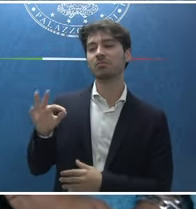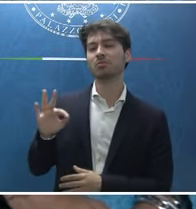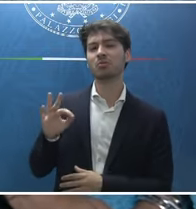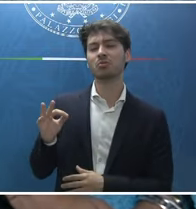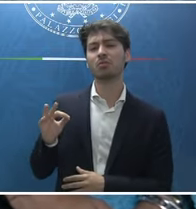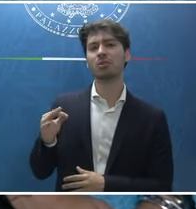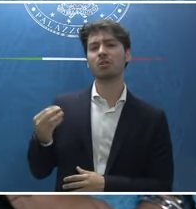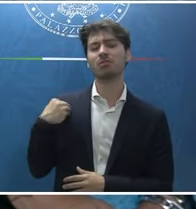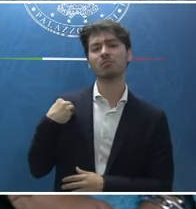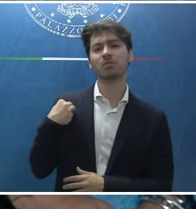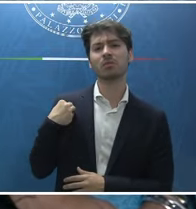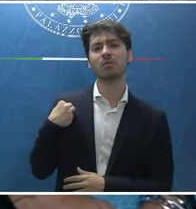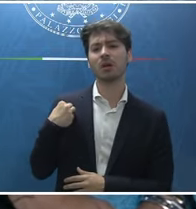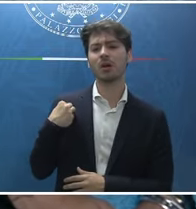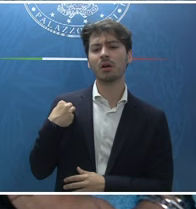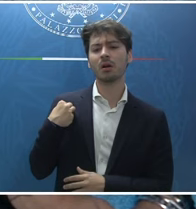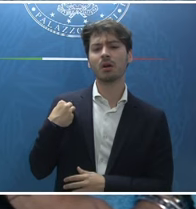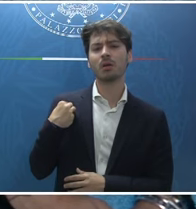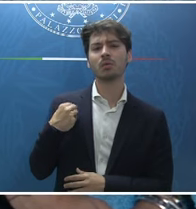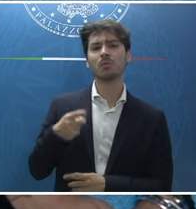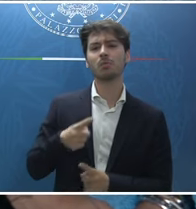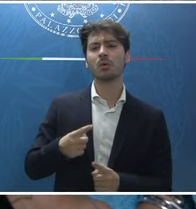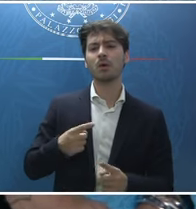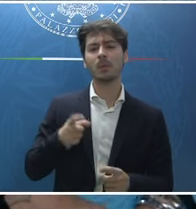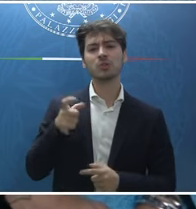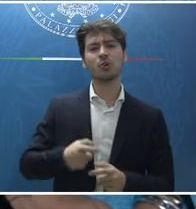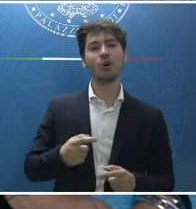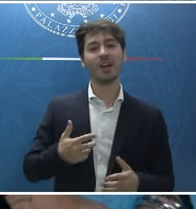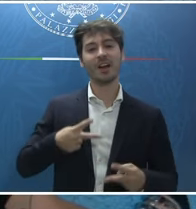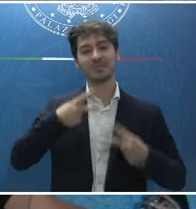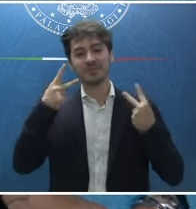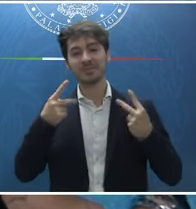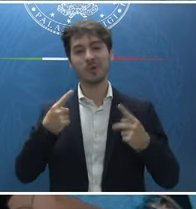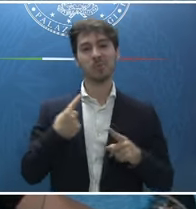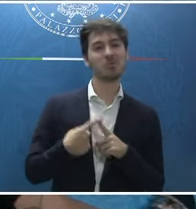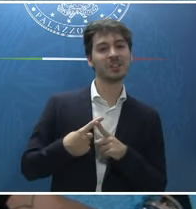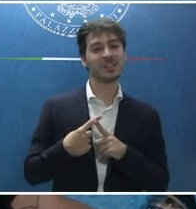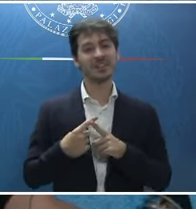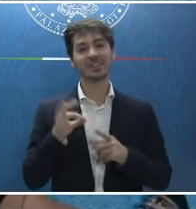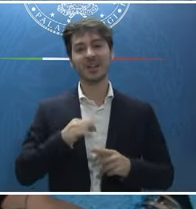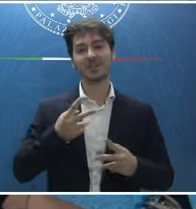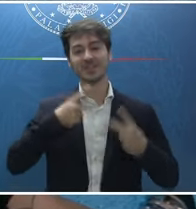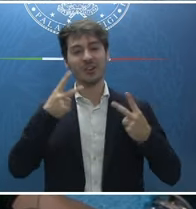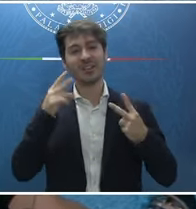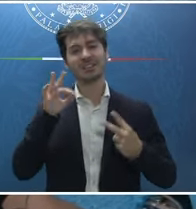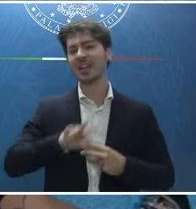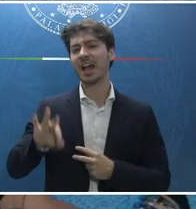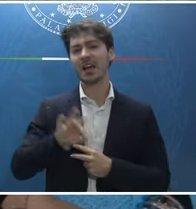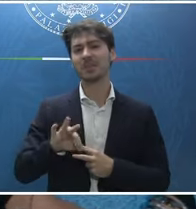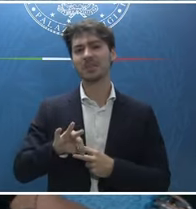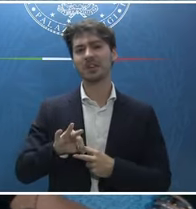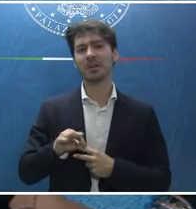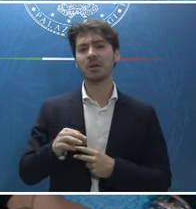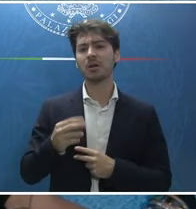dicendomi: da dov'è che viene tutta questa tua positività, questa voglia di sorridere sempre e comunque a